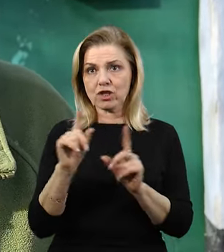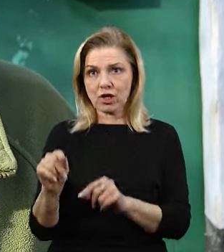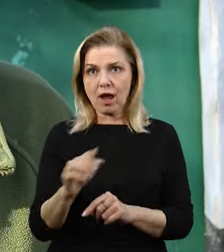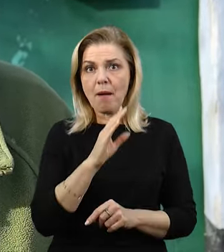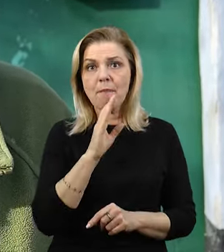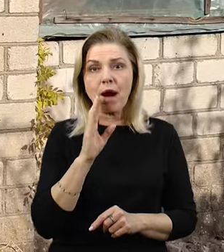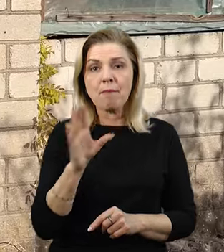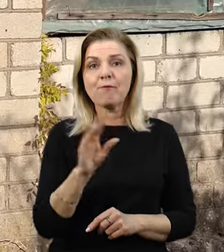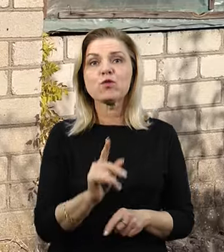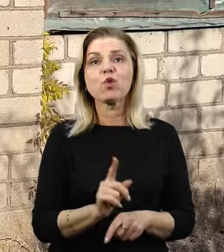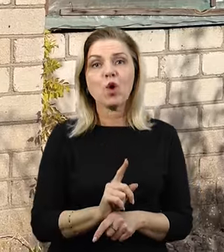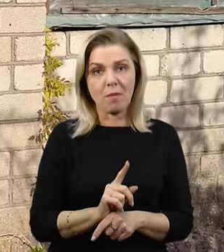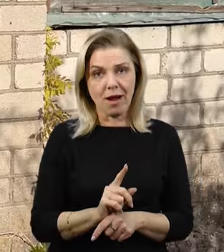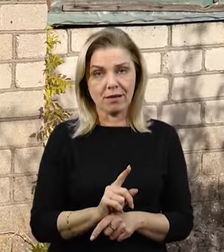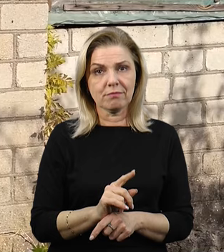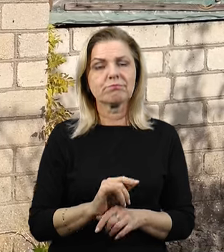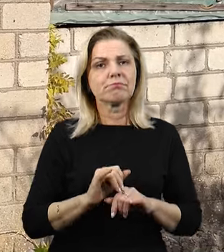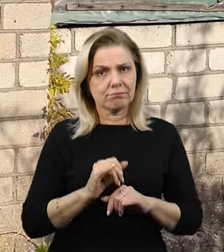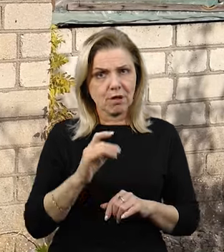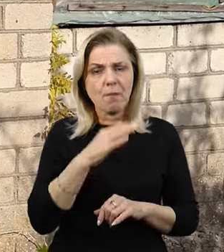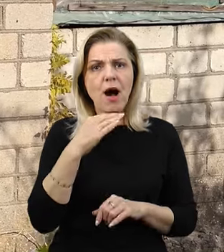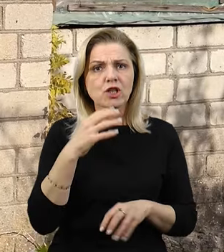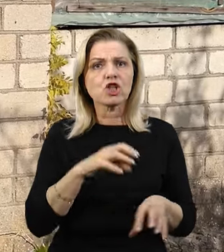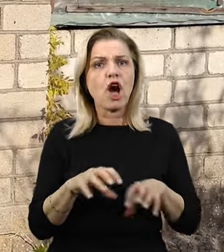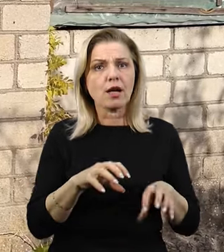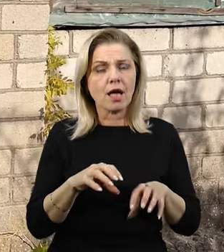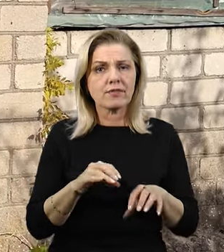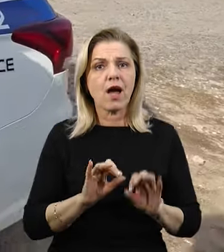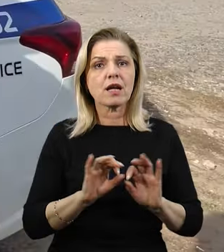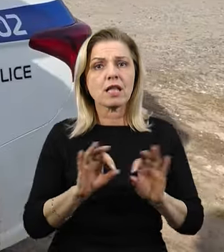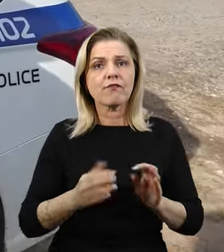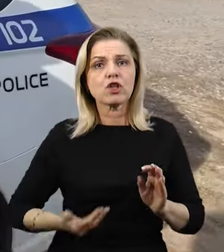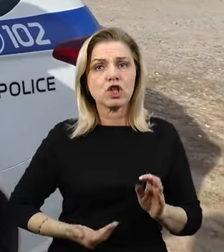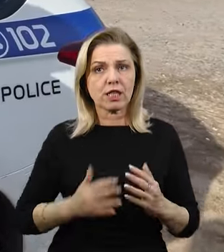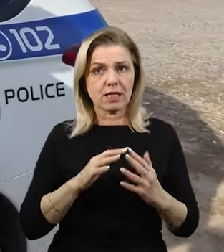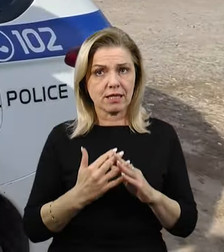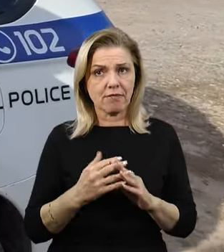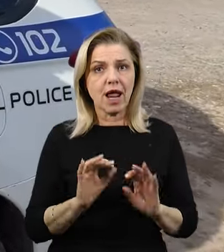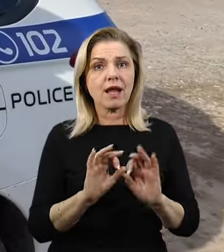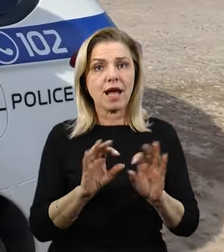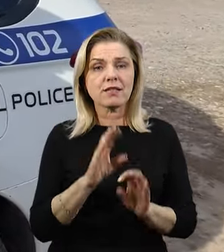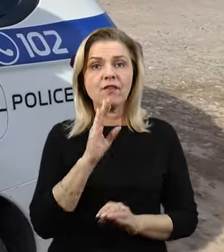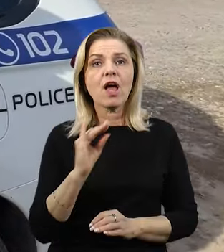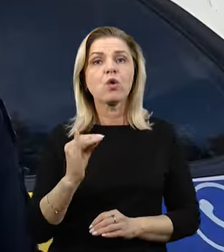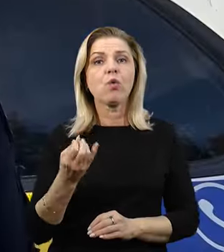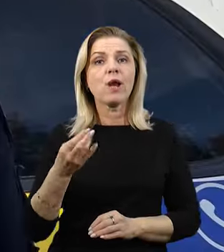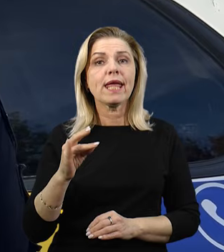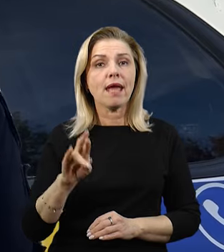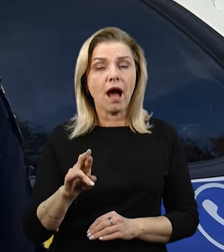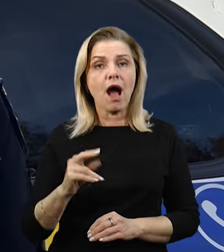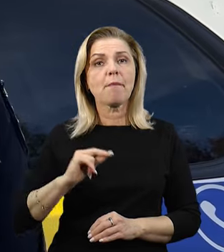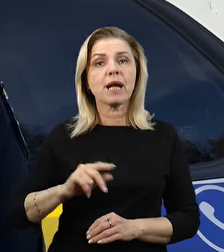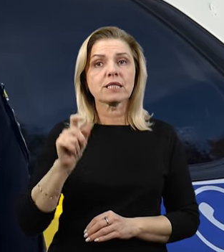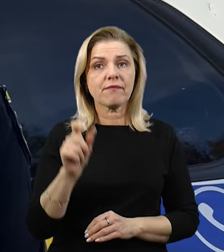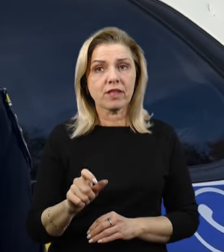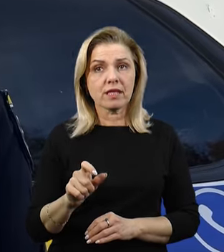все нормально. Про найпоширеніші види шахрайства розповідали жителям села, говорить Юлія Рябокінь, працівниця управління патрульної поліції